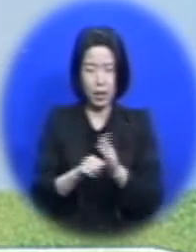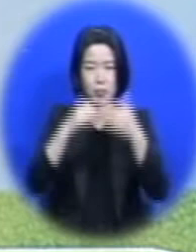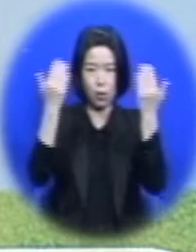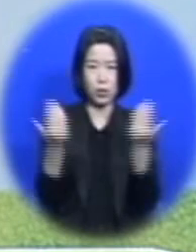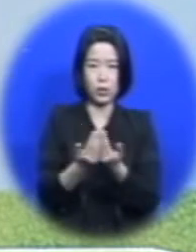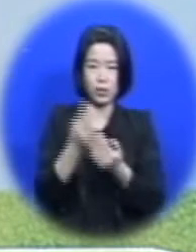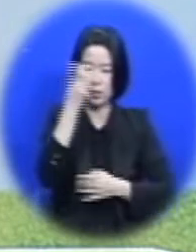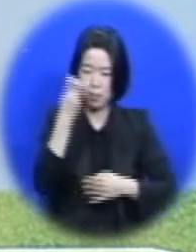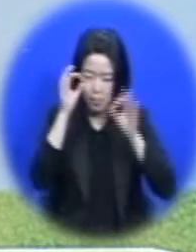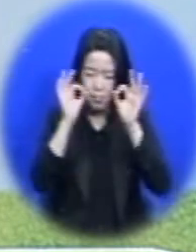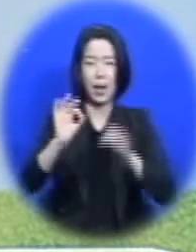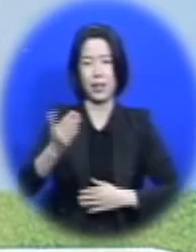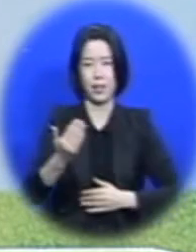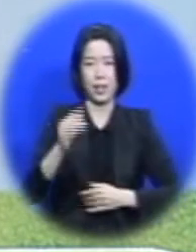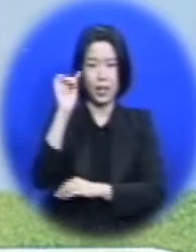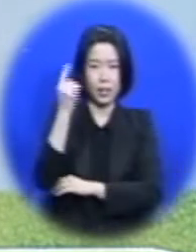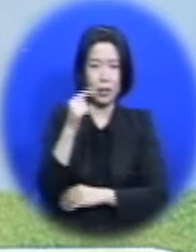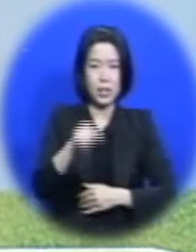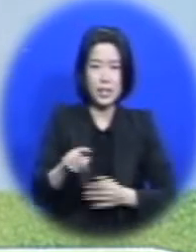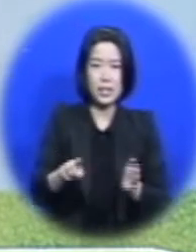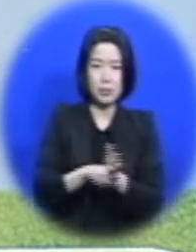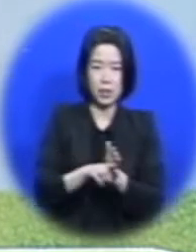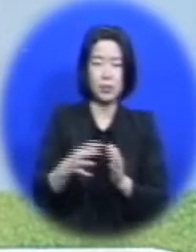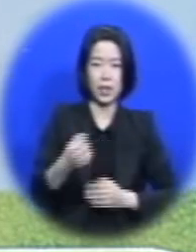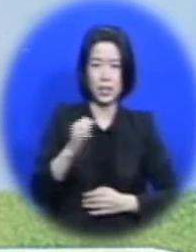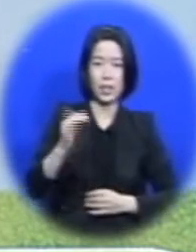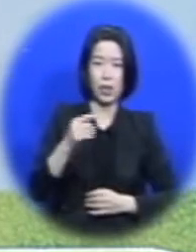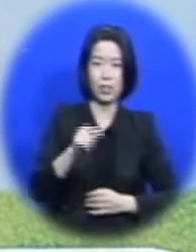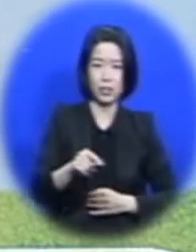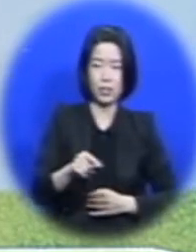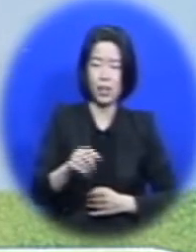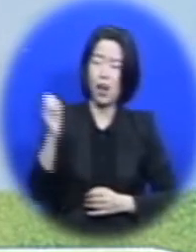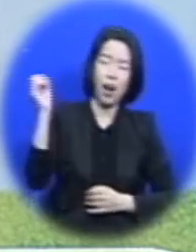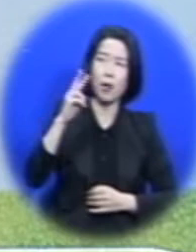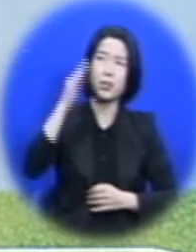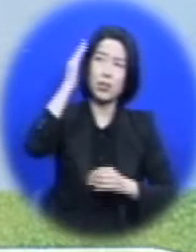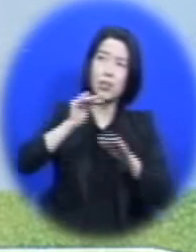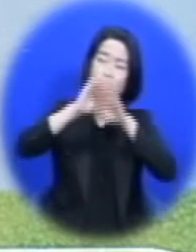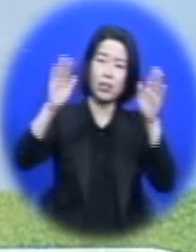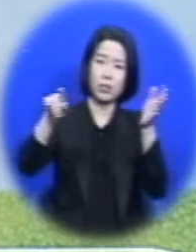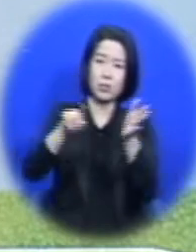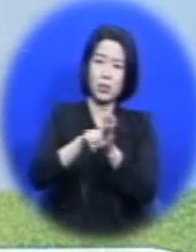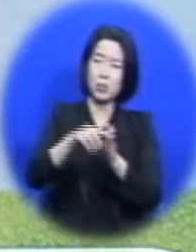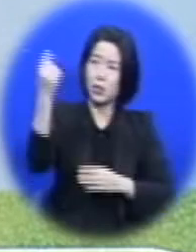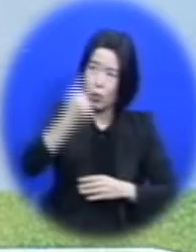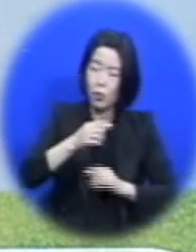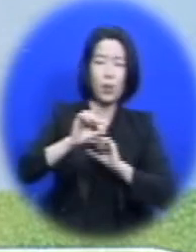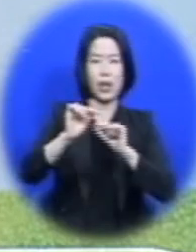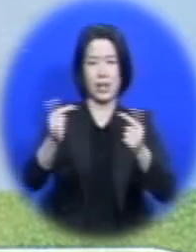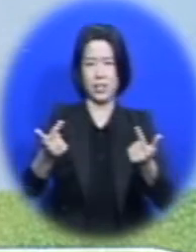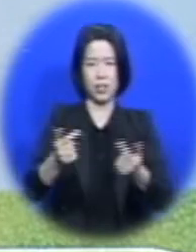됩니다 다윗이 이런 믿음을 가지게 된 것은 갑자기 하늘에서 믿음이 그에게 떨어진 게